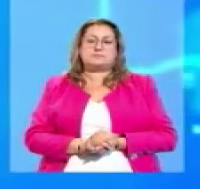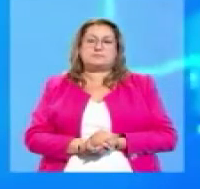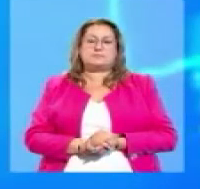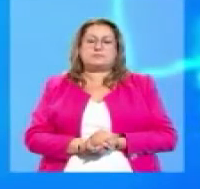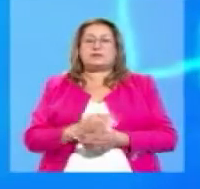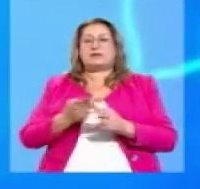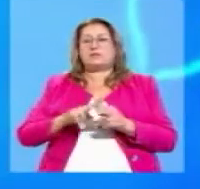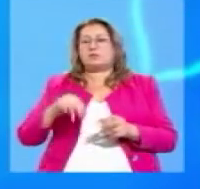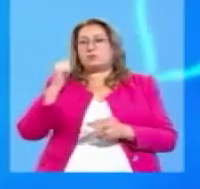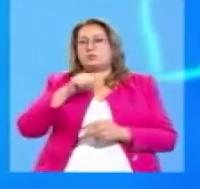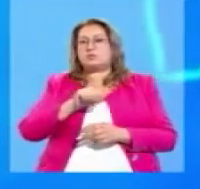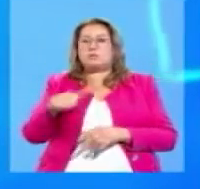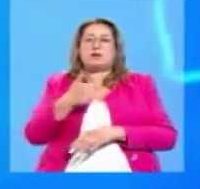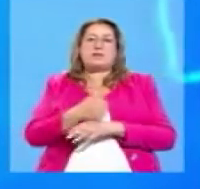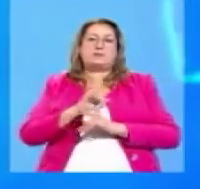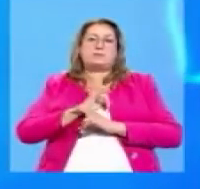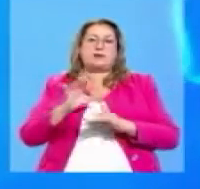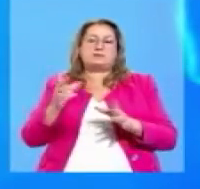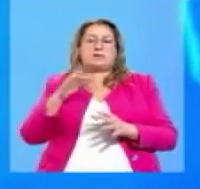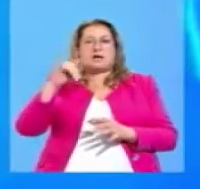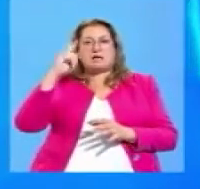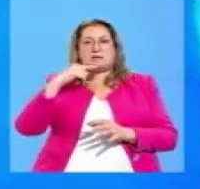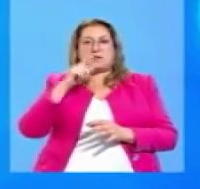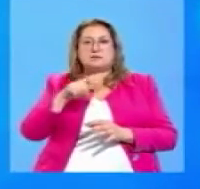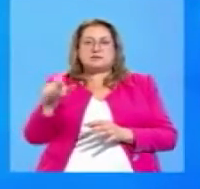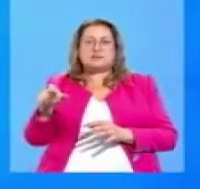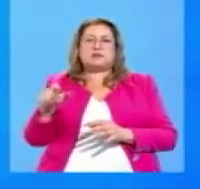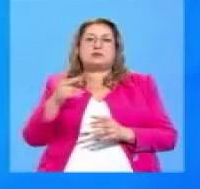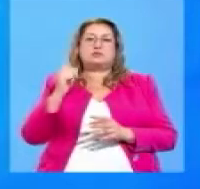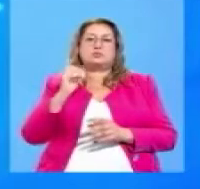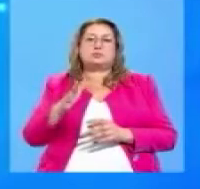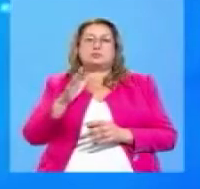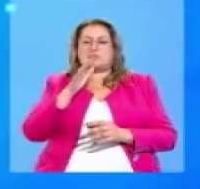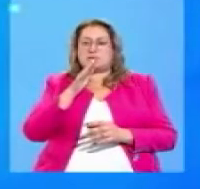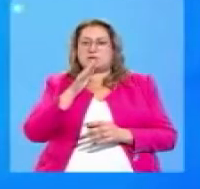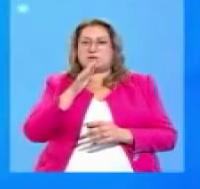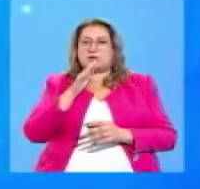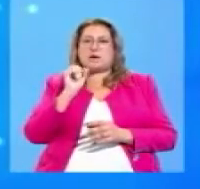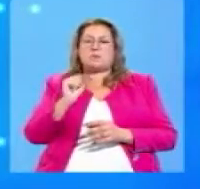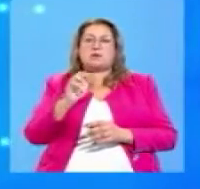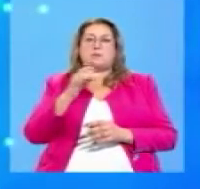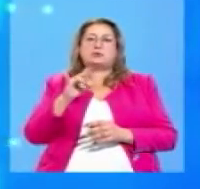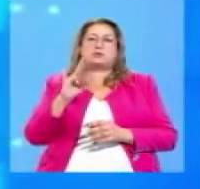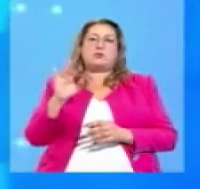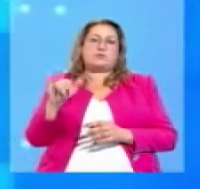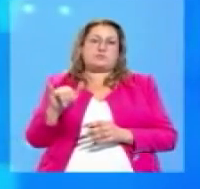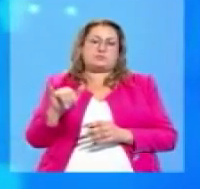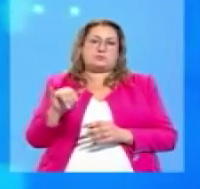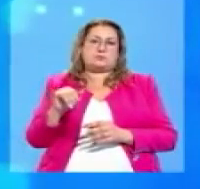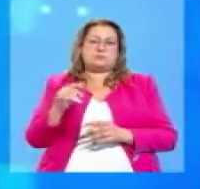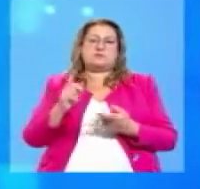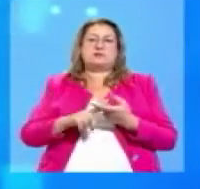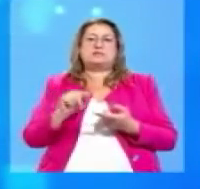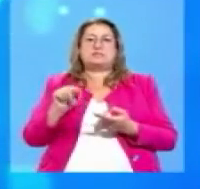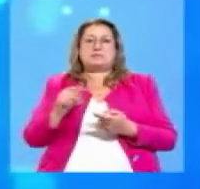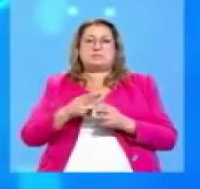Биылғы жылдың қазақ руханияты үшін ең басты мерекесі Алаш ардақтысы Ахмет Байтұрсынұлының 150 жылдығы. Осыған орай